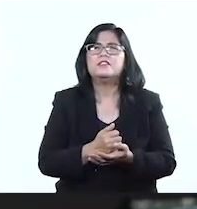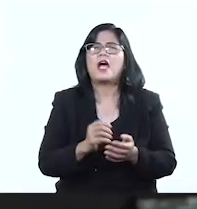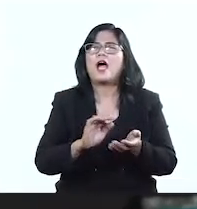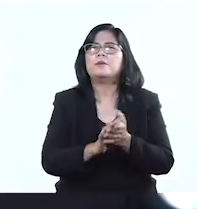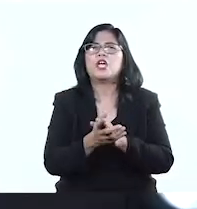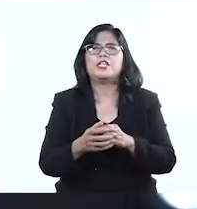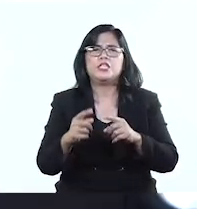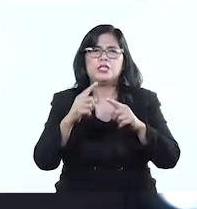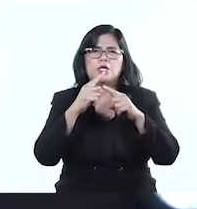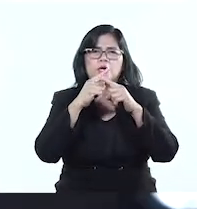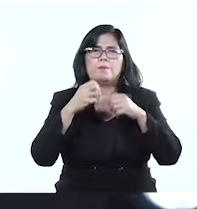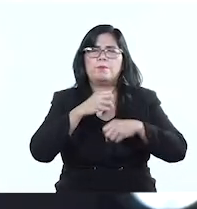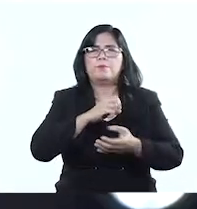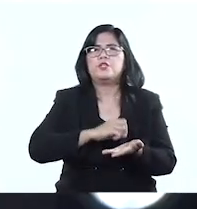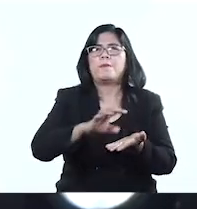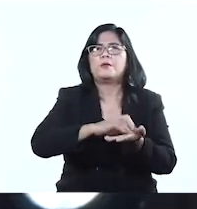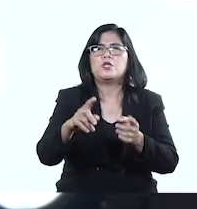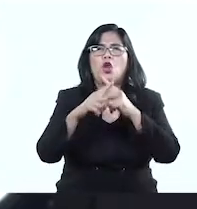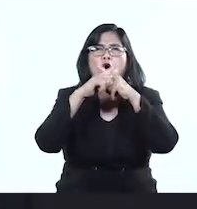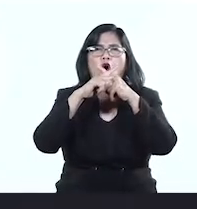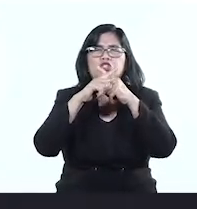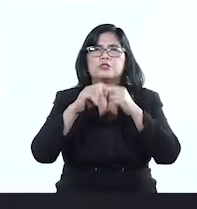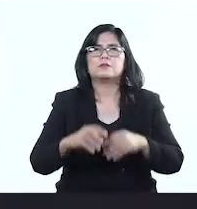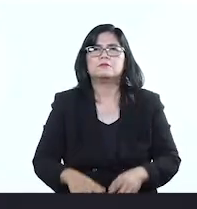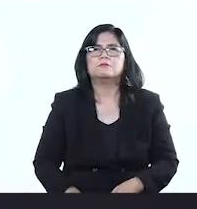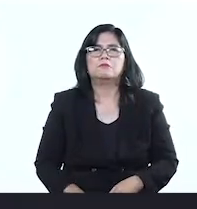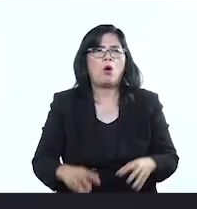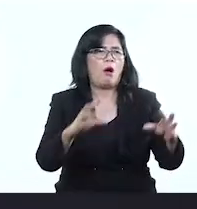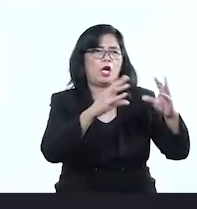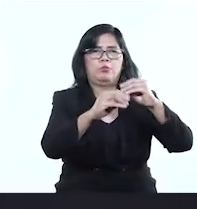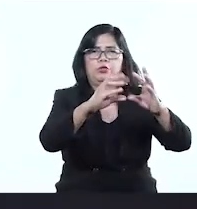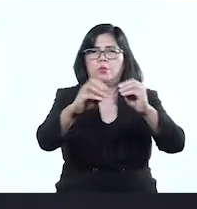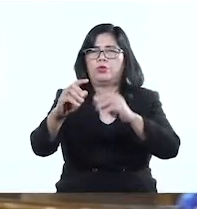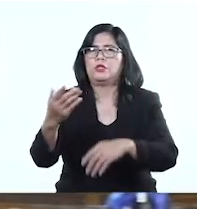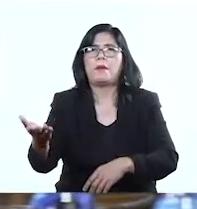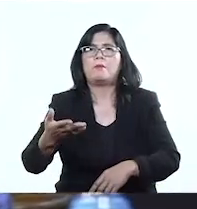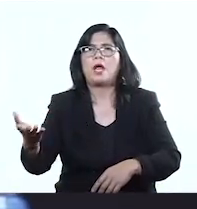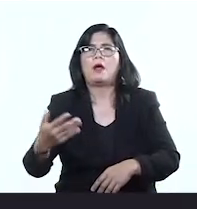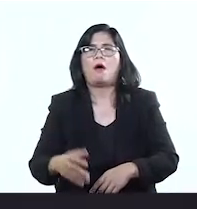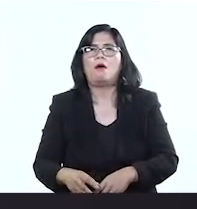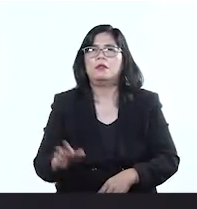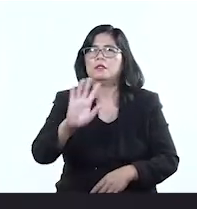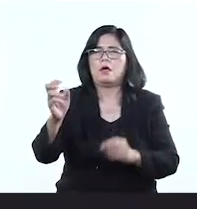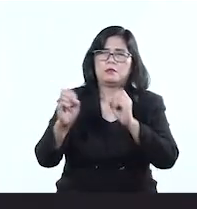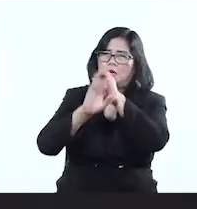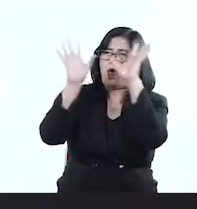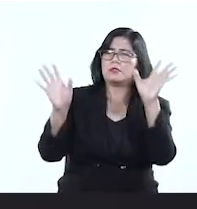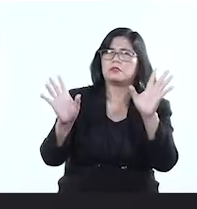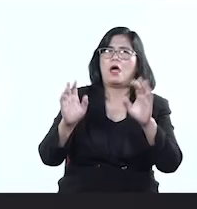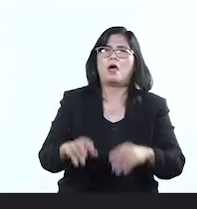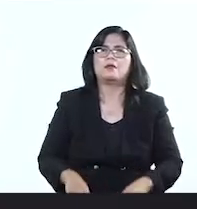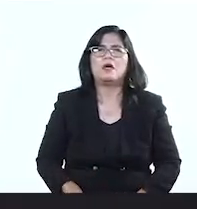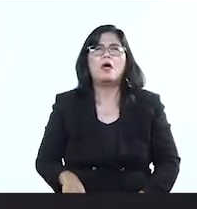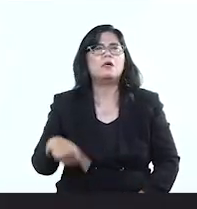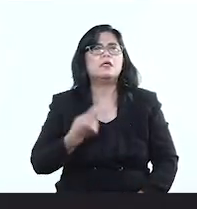tertipu Oleh setan berdarah akhirnya bikin ciptakan kegaduhan kegaduhan tidak jelas di bangsa ini akhirnya kita semua yang